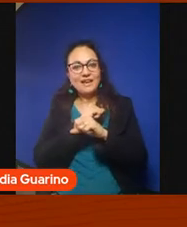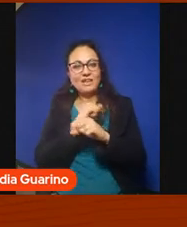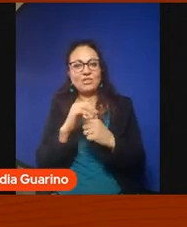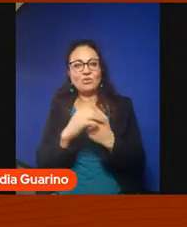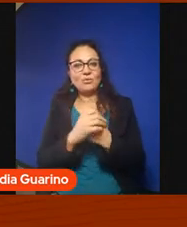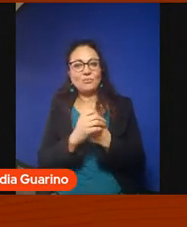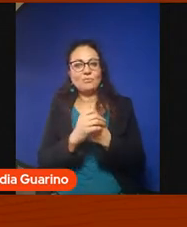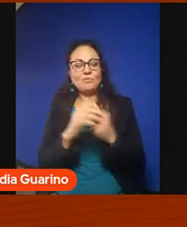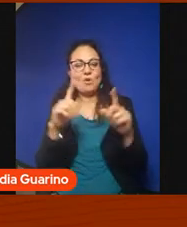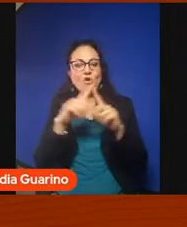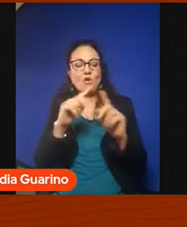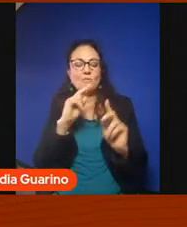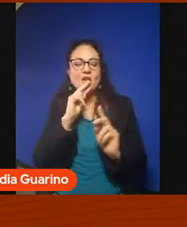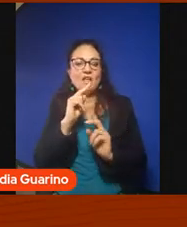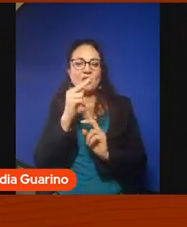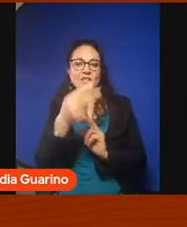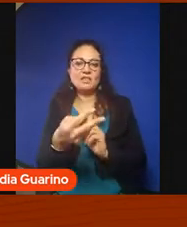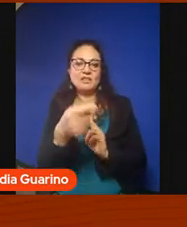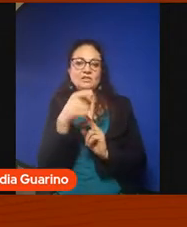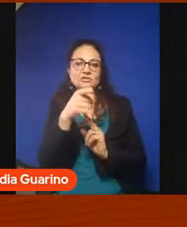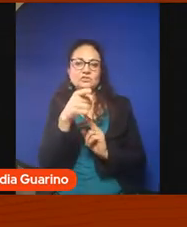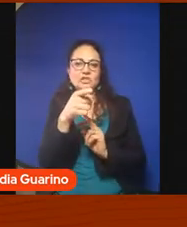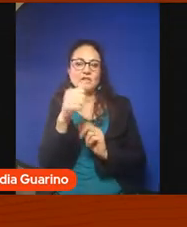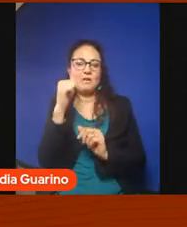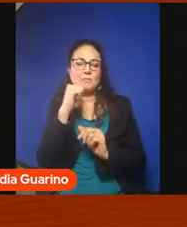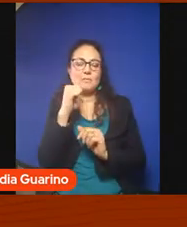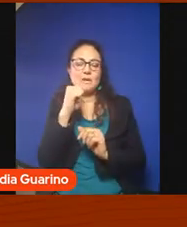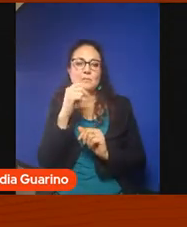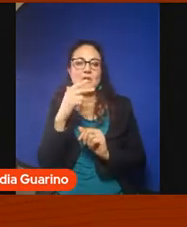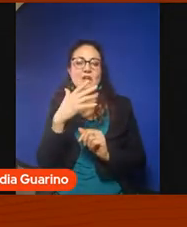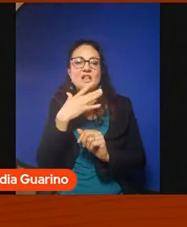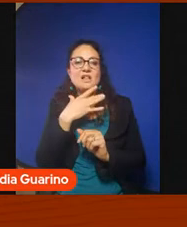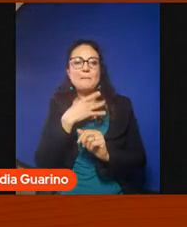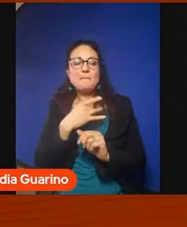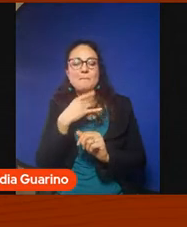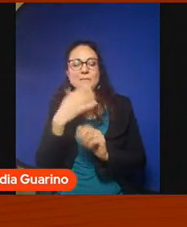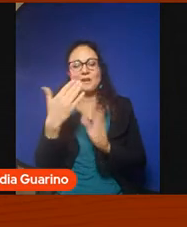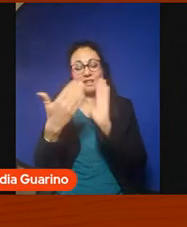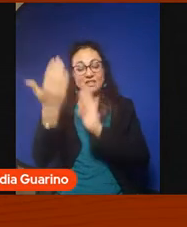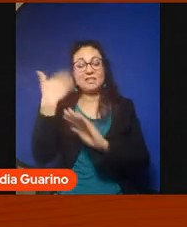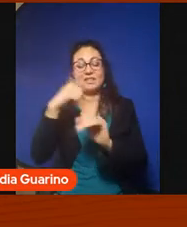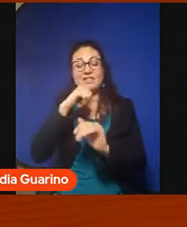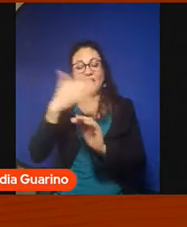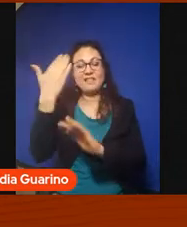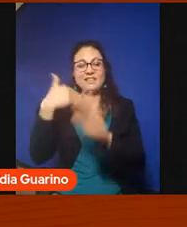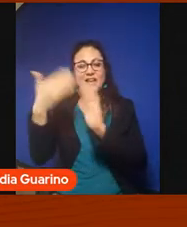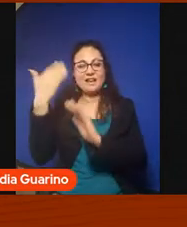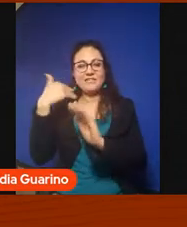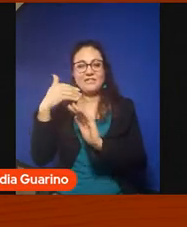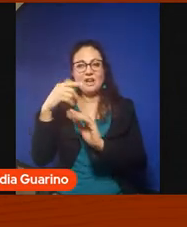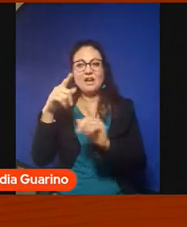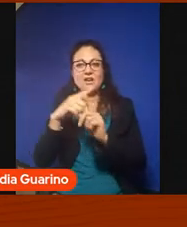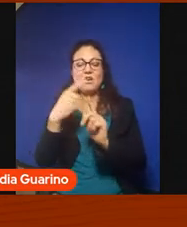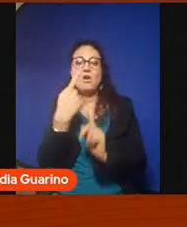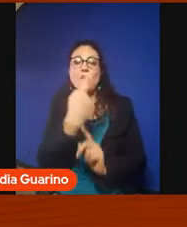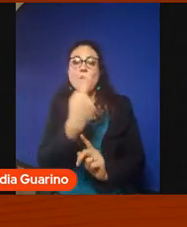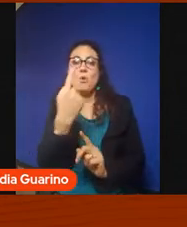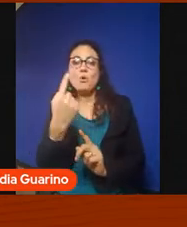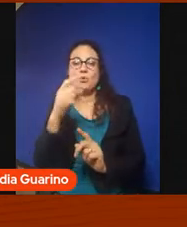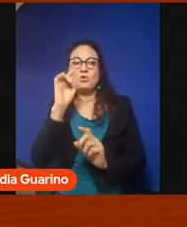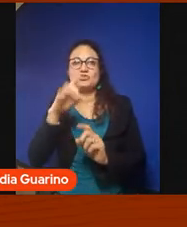come mi diceva un sacerdote tanti anni fa, perché poi ognuno di noi passa le sue